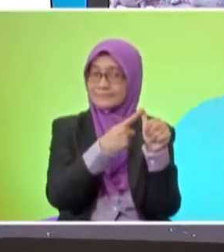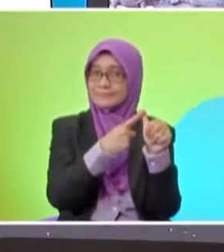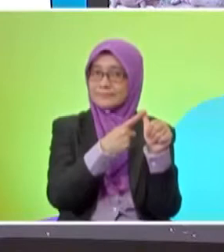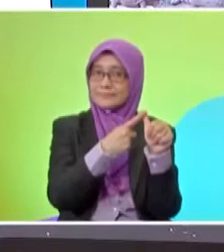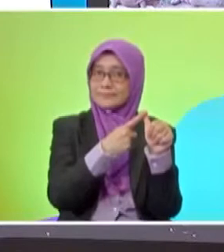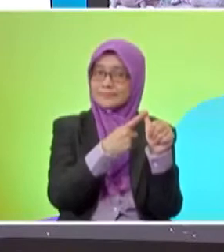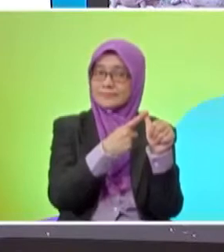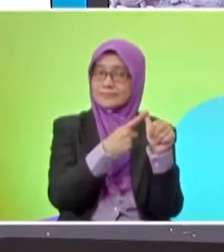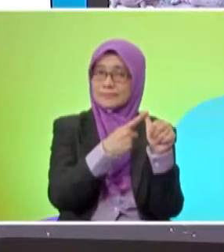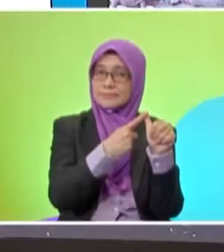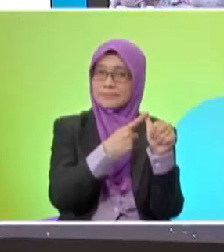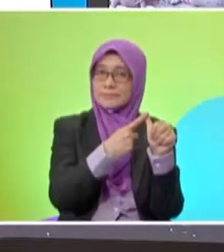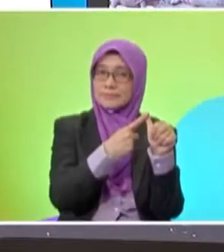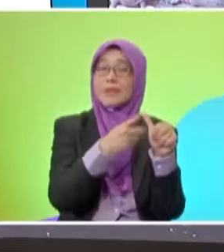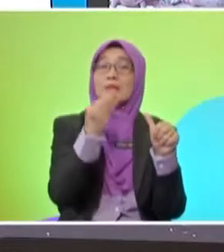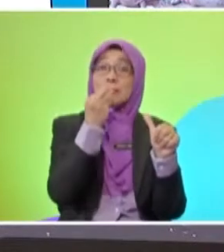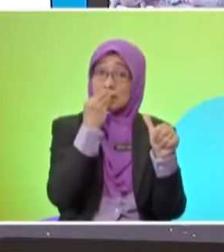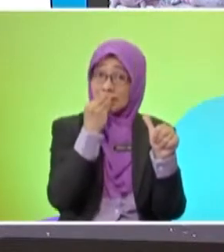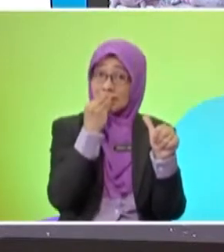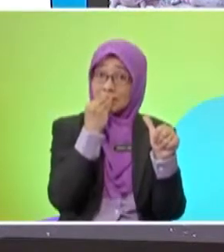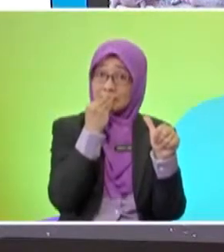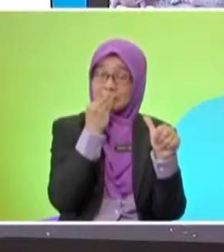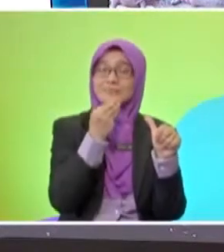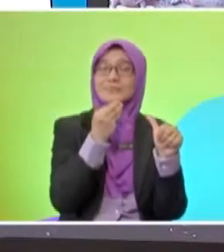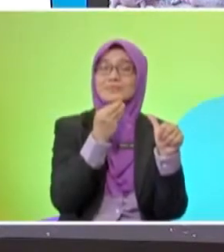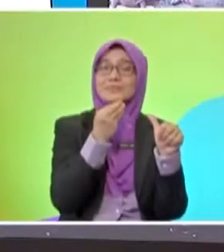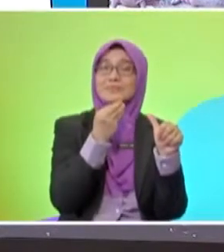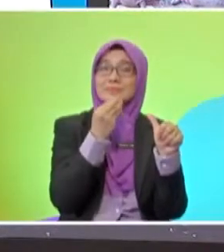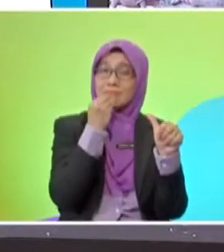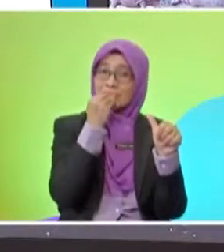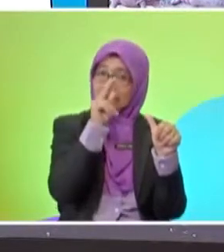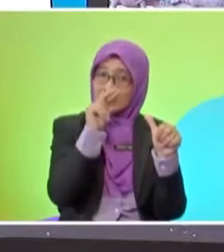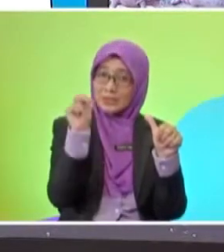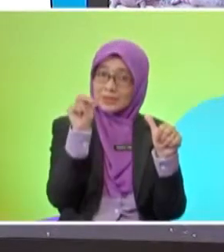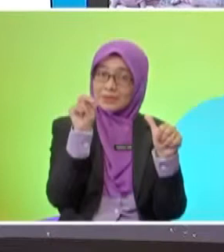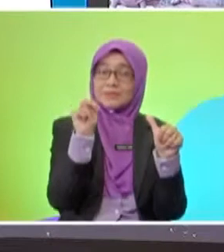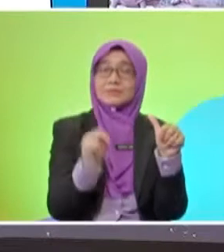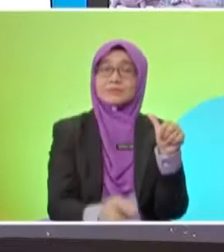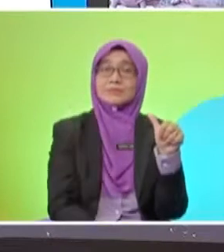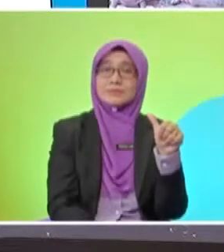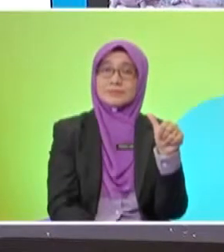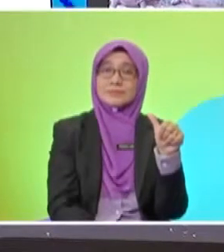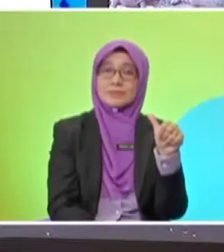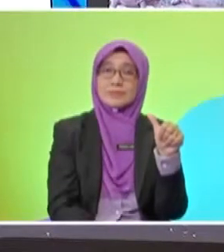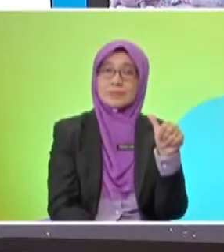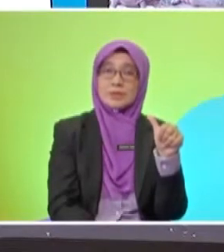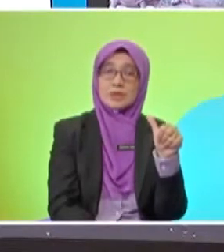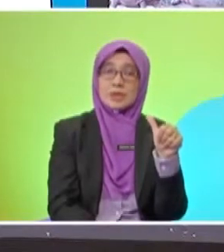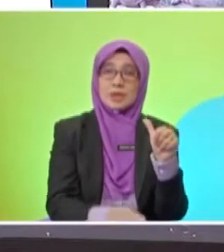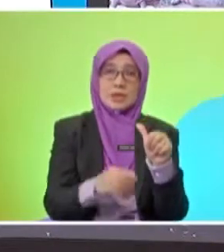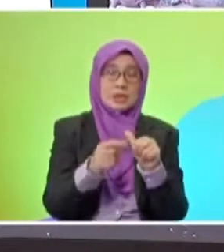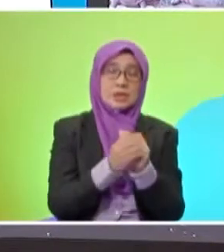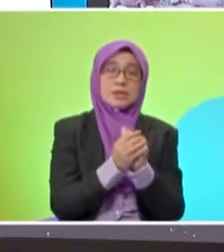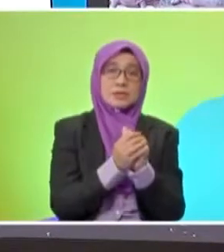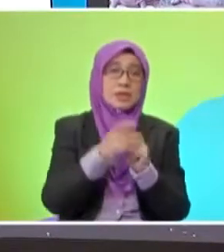interspecies adalah makanan juga oke kalau kita boleh lihat Contoh tradisi Gue single dengan atau burung